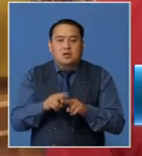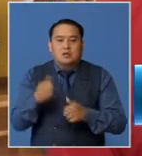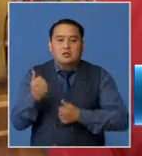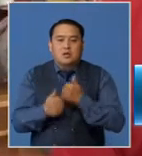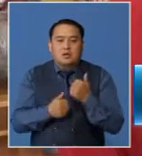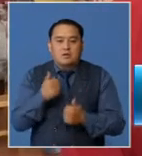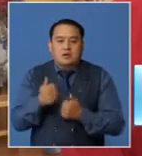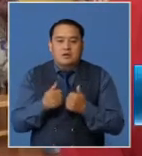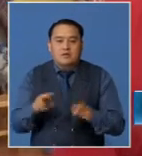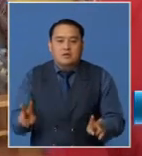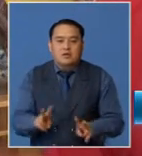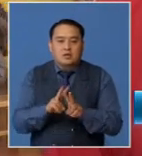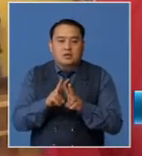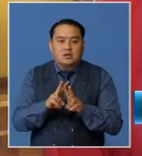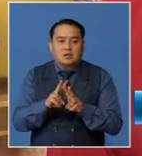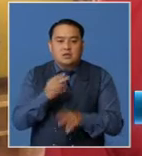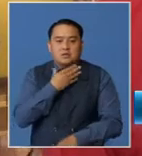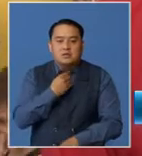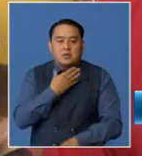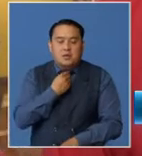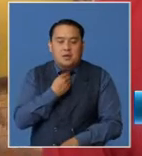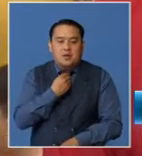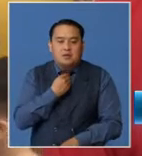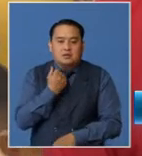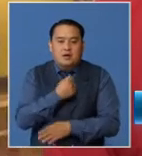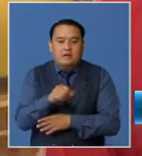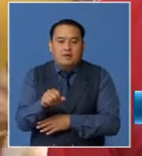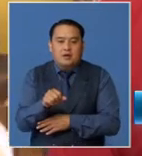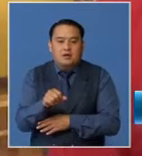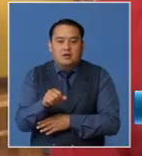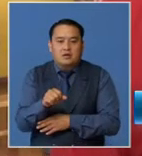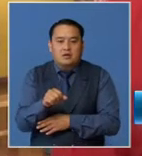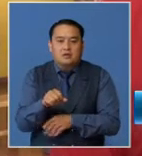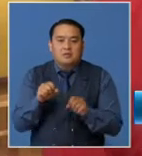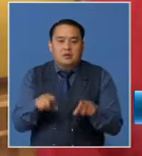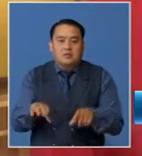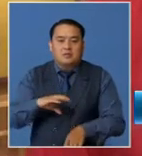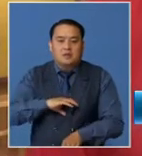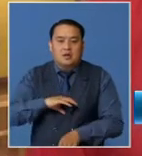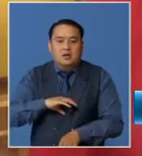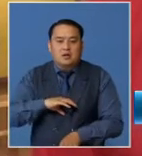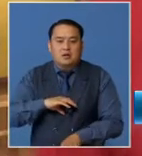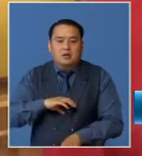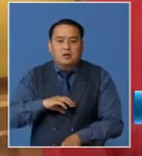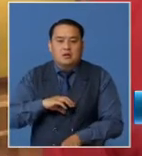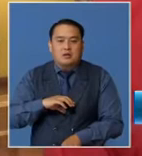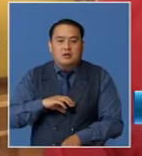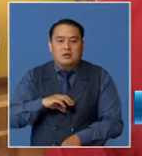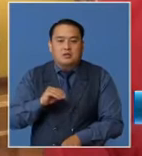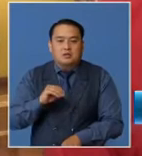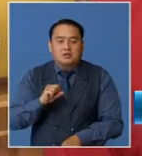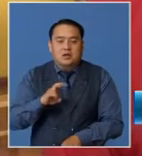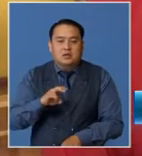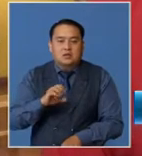соревнования. Вот в Астану, Симпалатис, где завоевывает тоже золотые медали. Баймухаметова